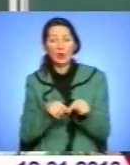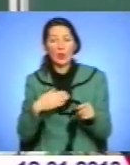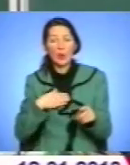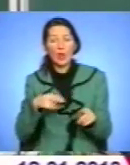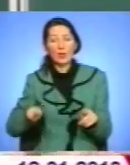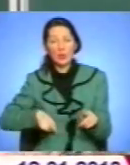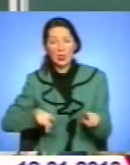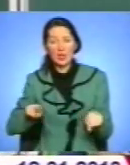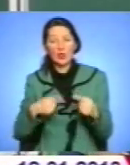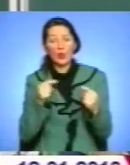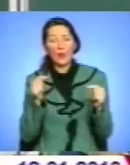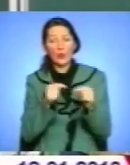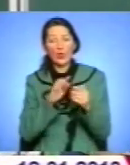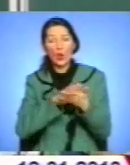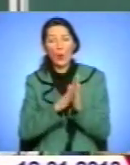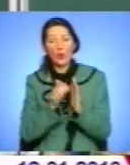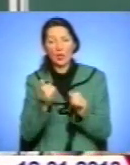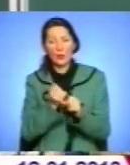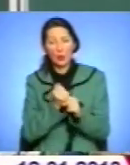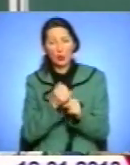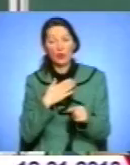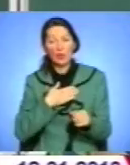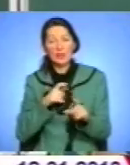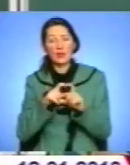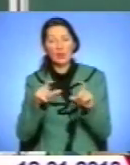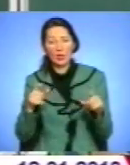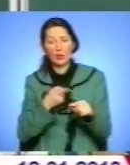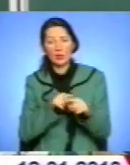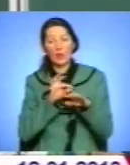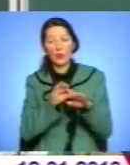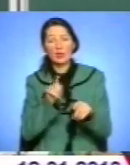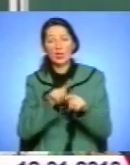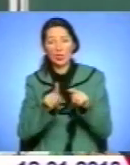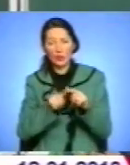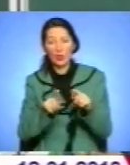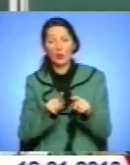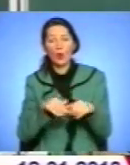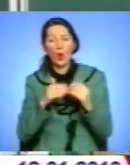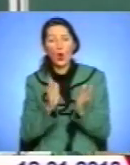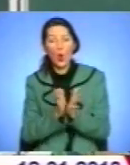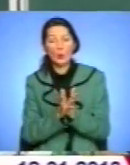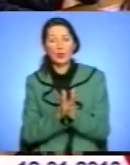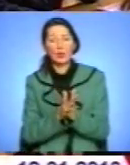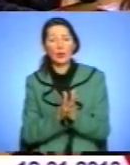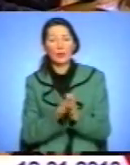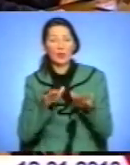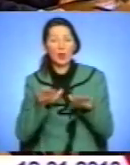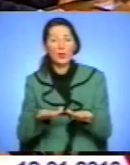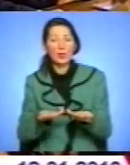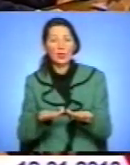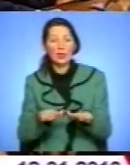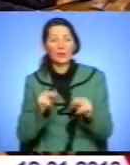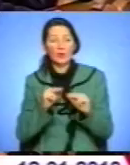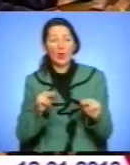медичним працівникам, вони працюють у нас в закладі, це відбувається оперативно, комплексно, швидко, на місці. Педагоги